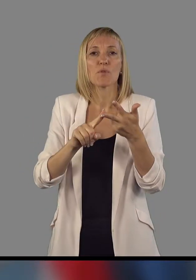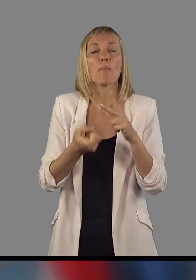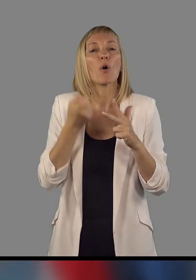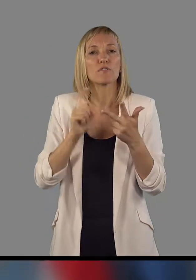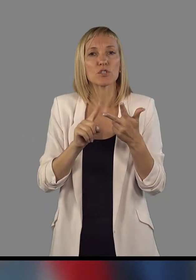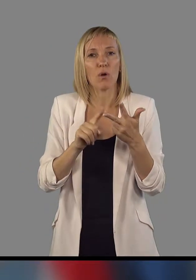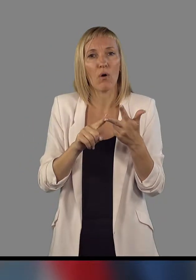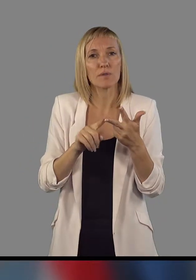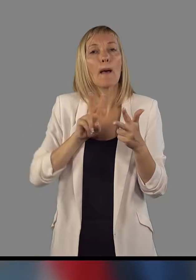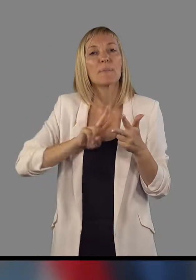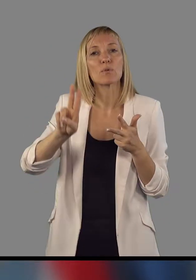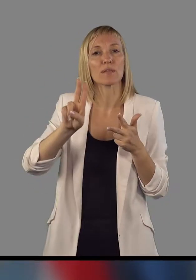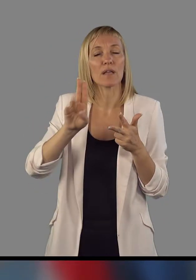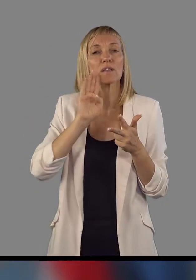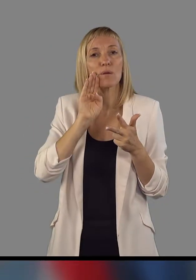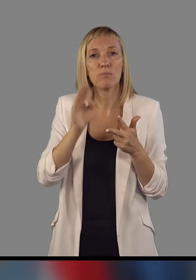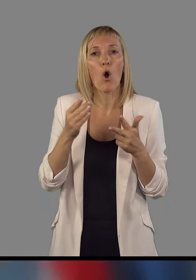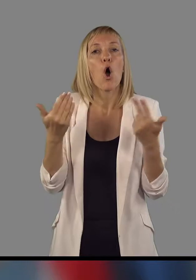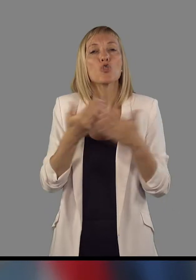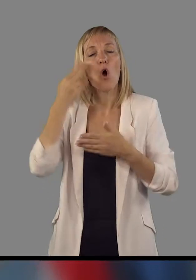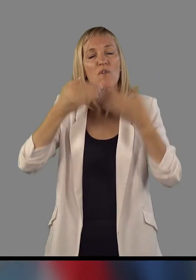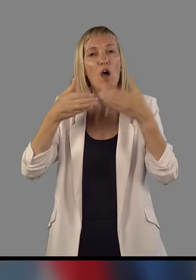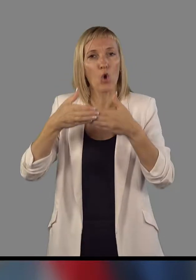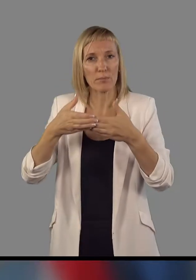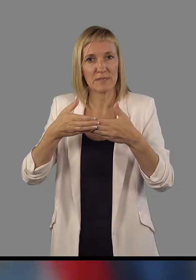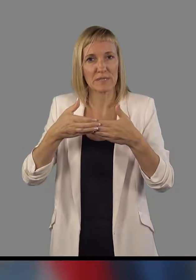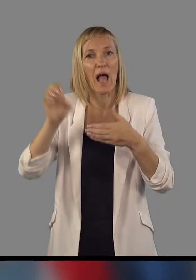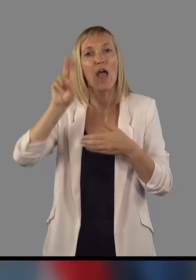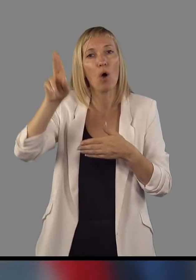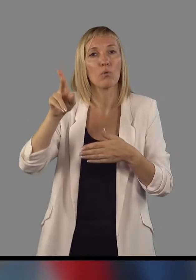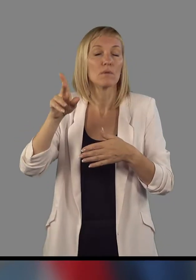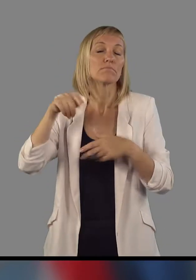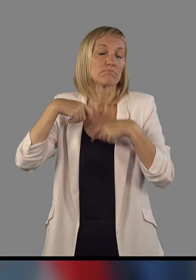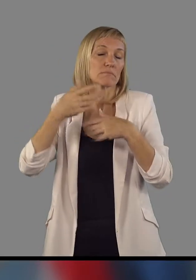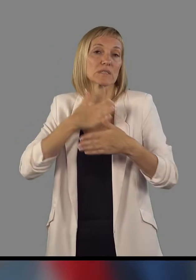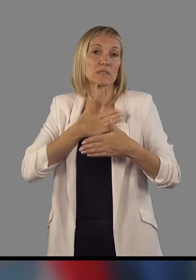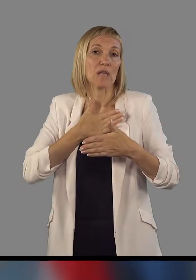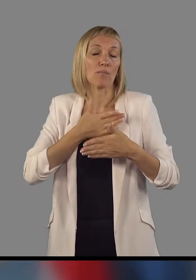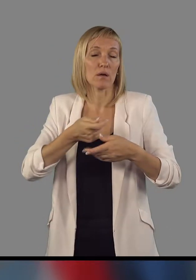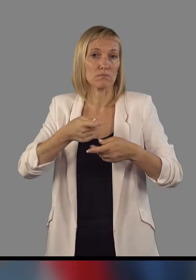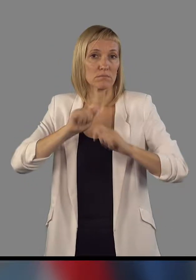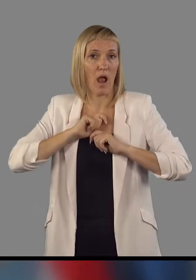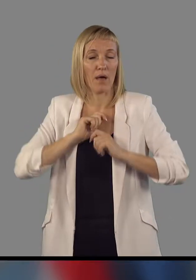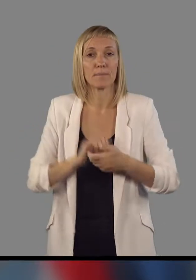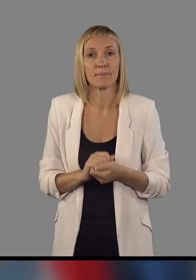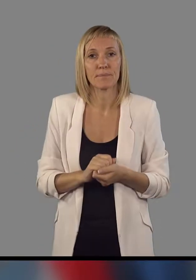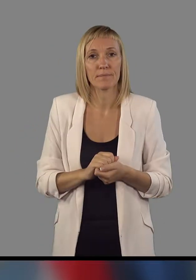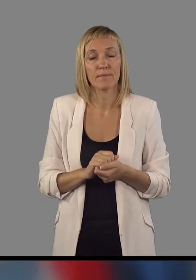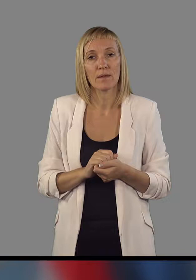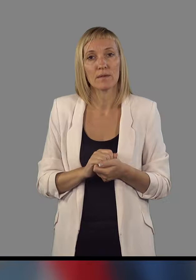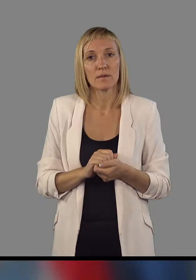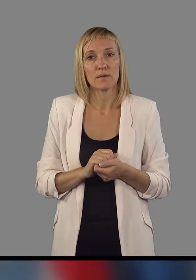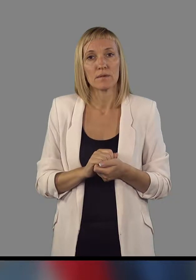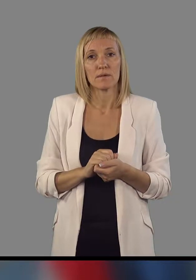vse zadnje tudi odvisno od prioritet, ki si bo nova komisija zadala.